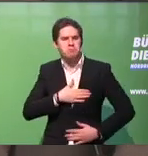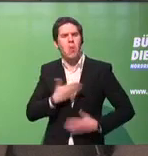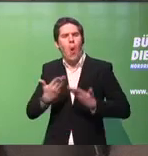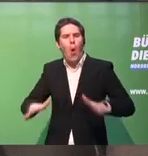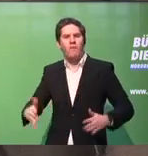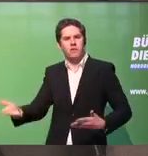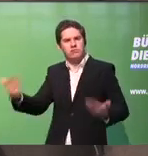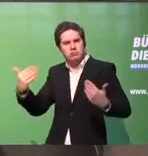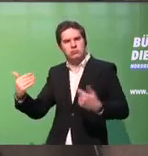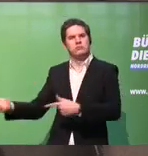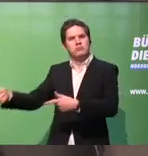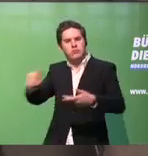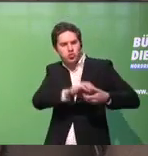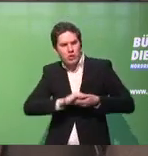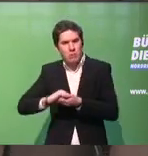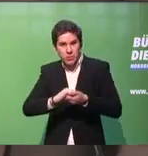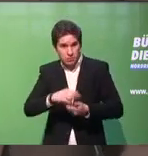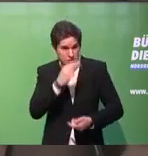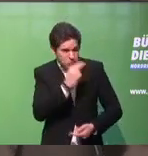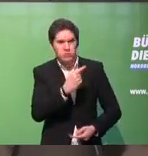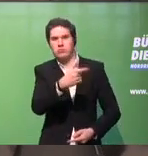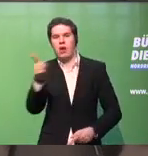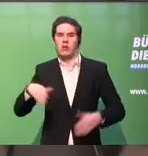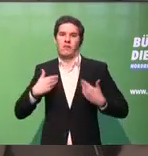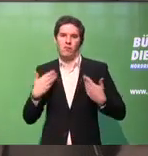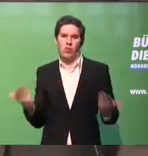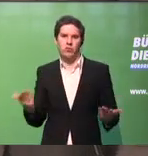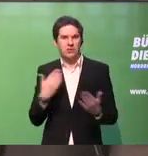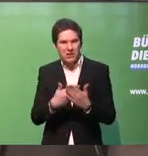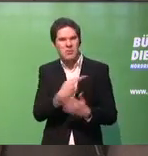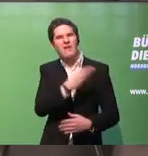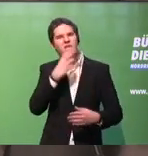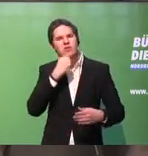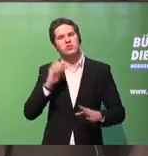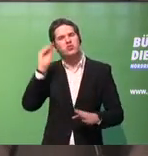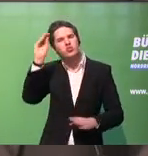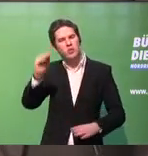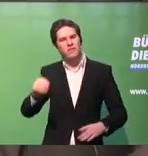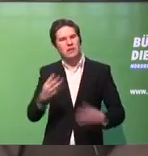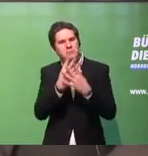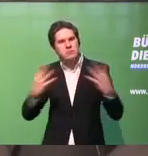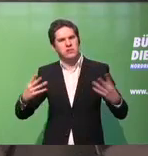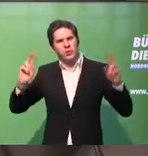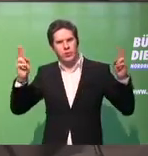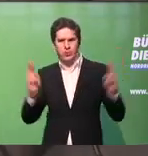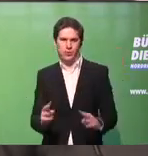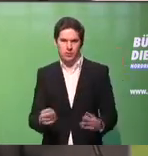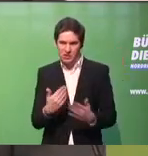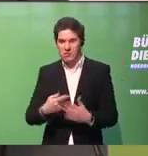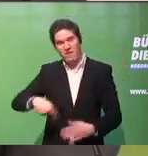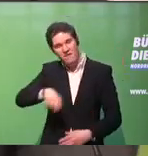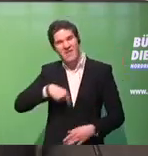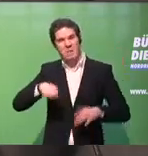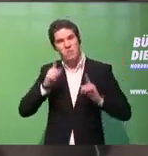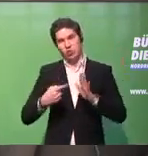zu europäischer Solidarität und Abbau von Stacheldraht steht und das sind wir, liebe Freundinnen und